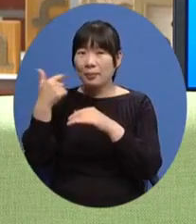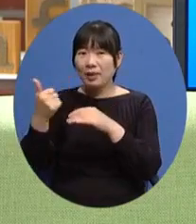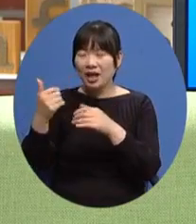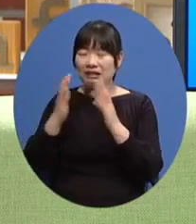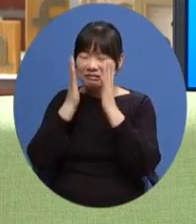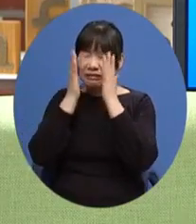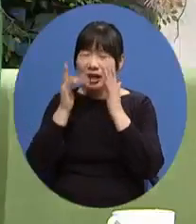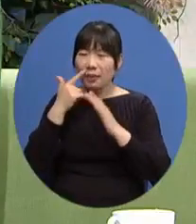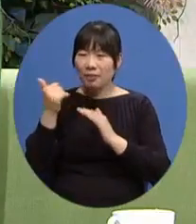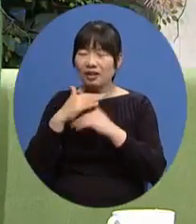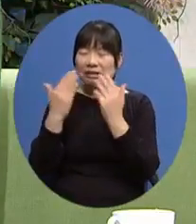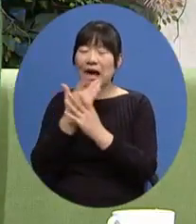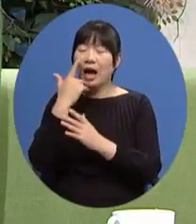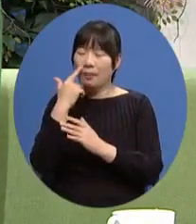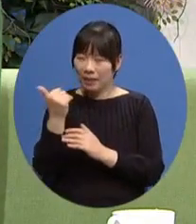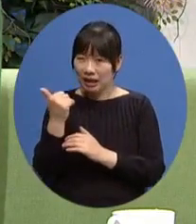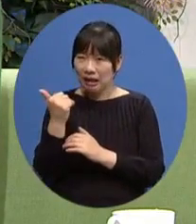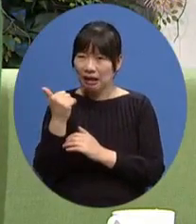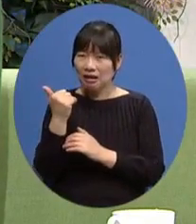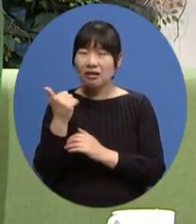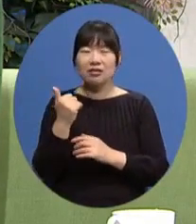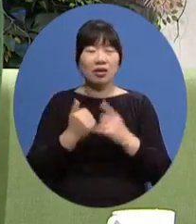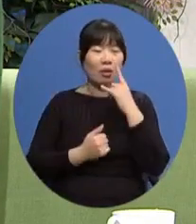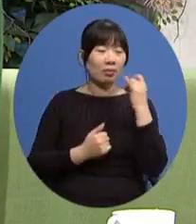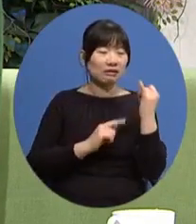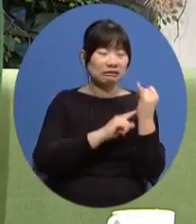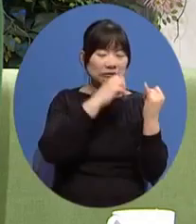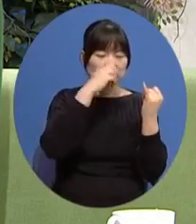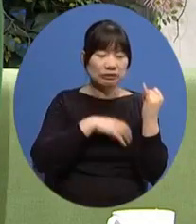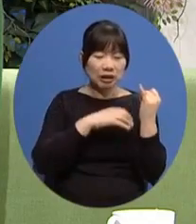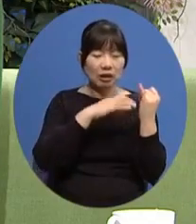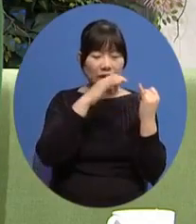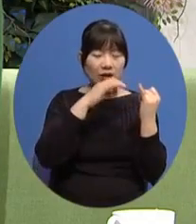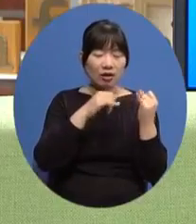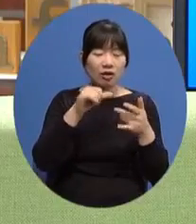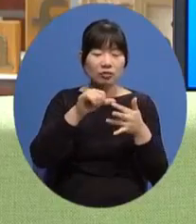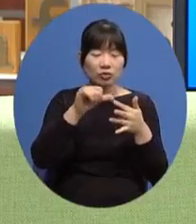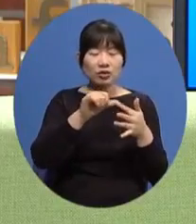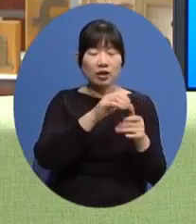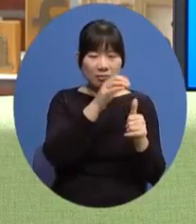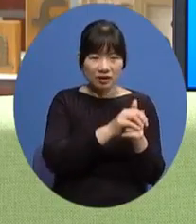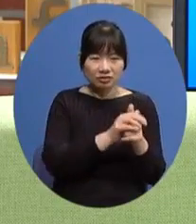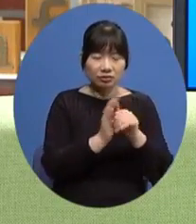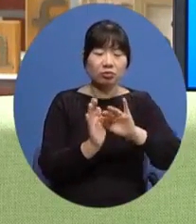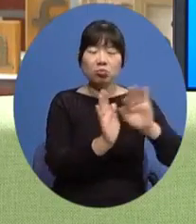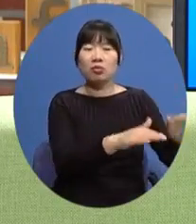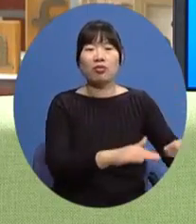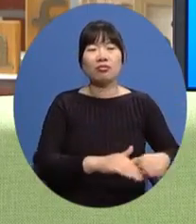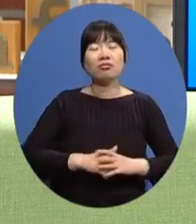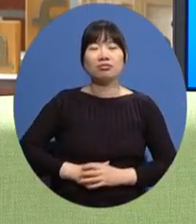아빠, 다 아빠. 그러니까 저는 그냥 둘째 보는 걸로. 네. 그래서